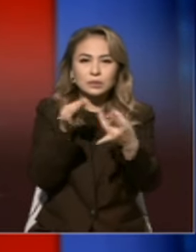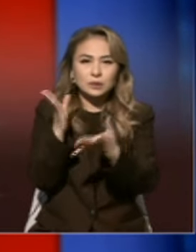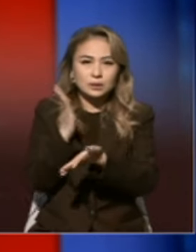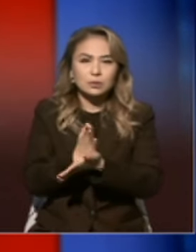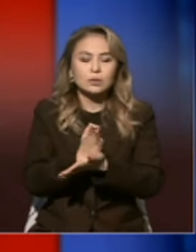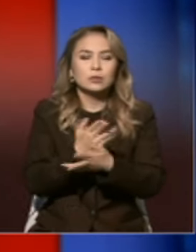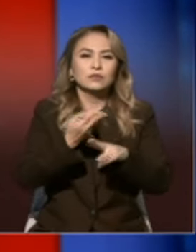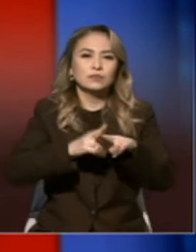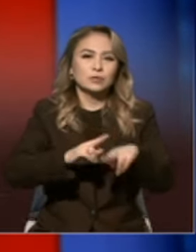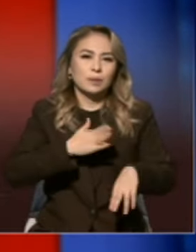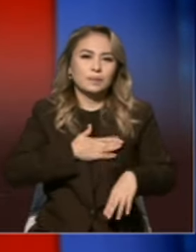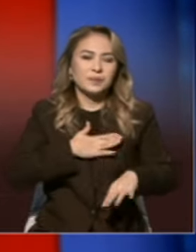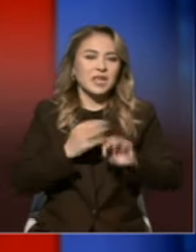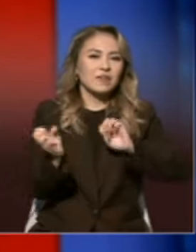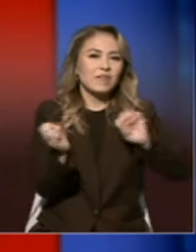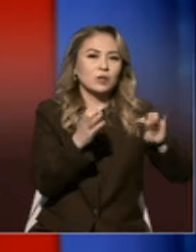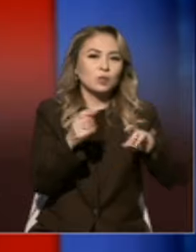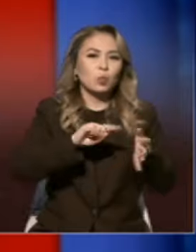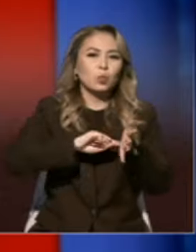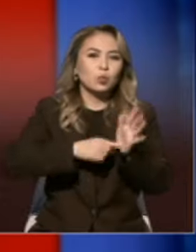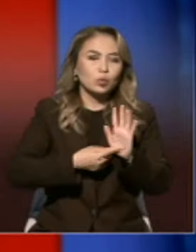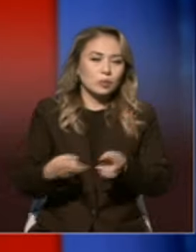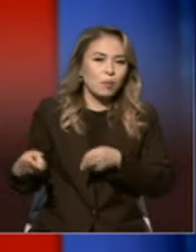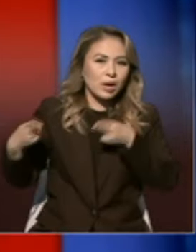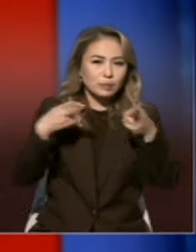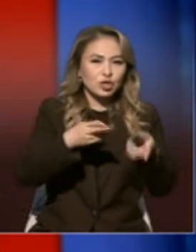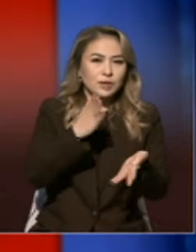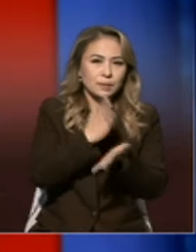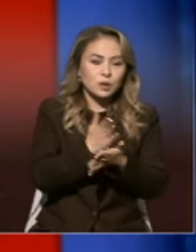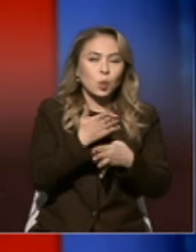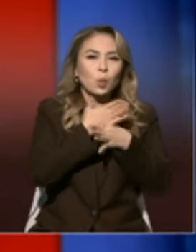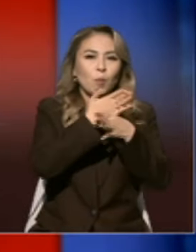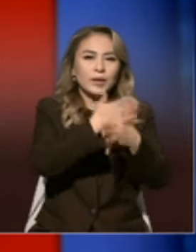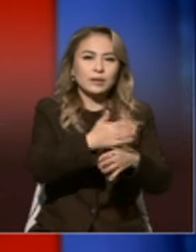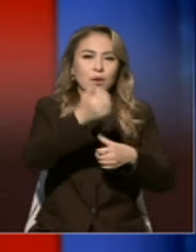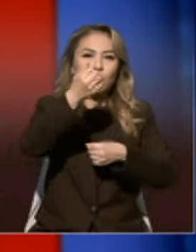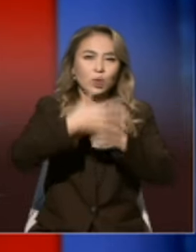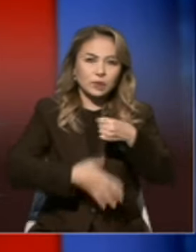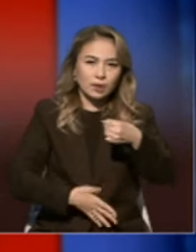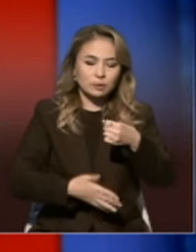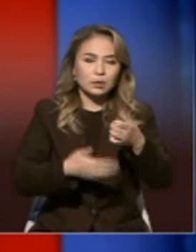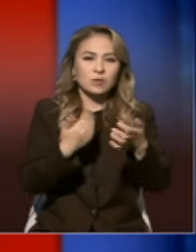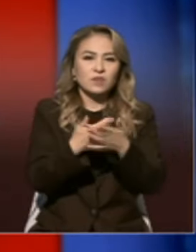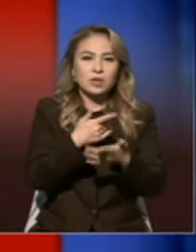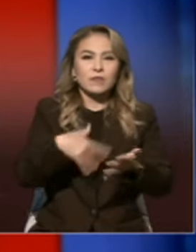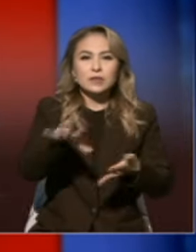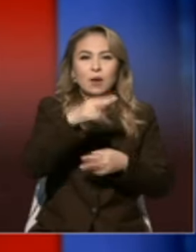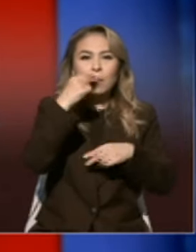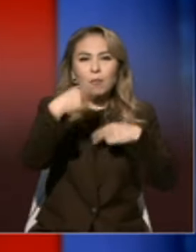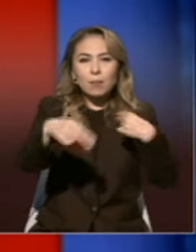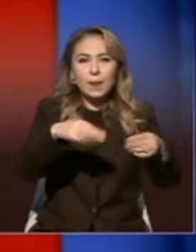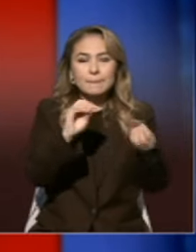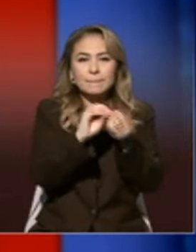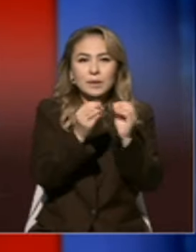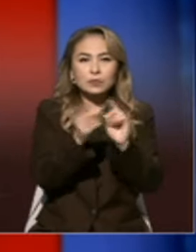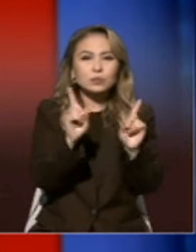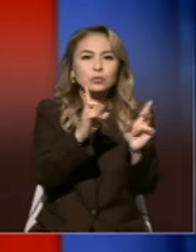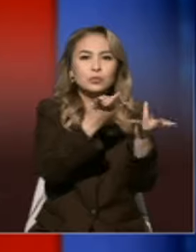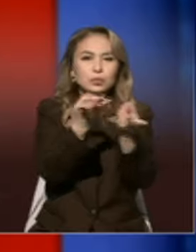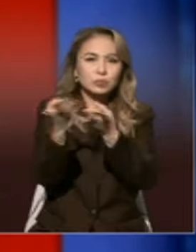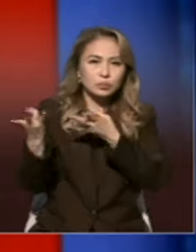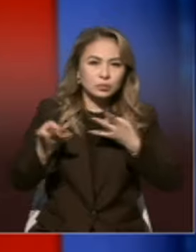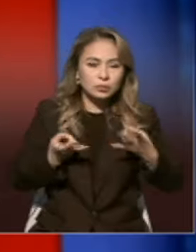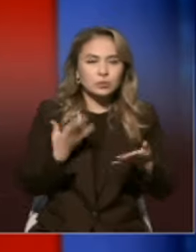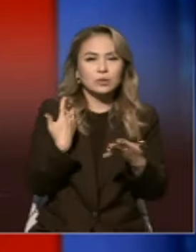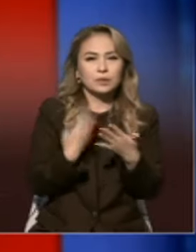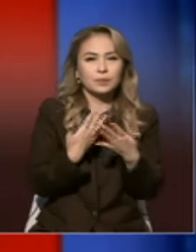кезде. Бұл енді біз эвакуационный пункттарға барып жатырмыз. Одан бөлек гуманитарлық орталықтарға барып жатырмыз. Ол жердегі азық түлік мәселесі, кімге не керек, қандай қазіргі